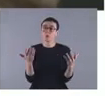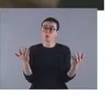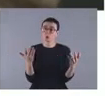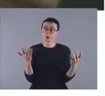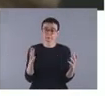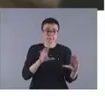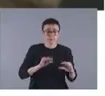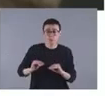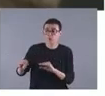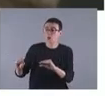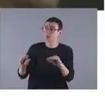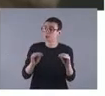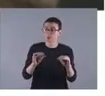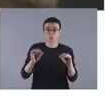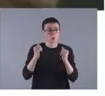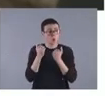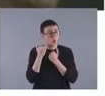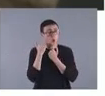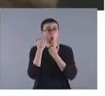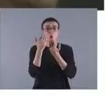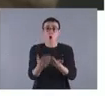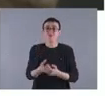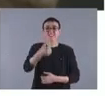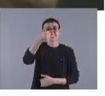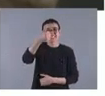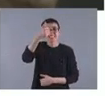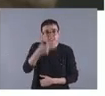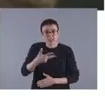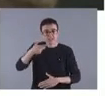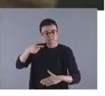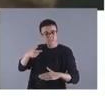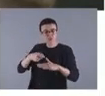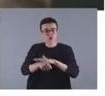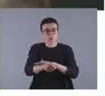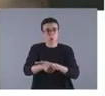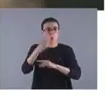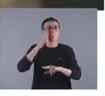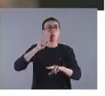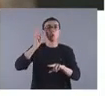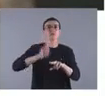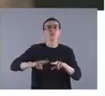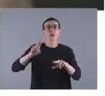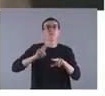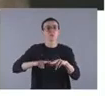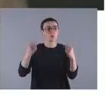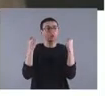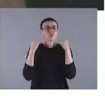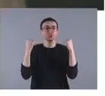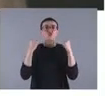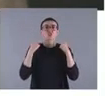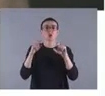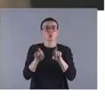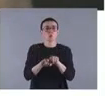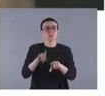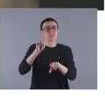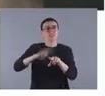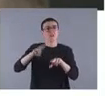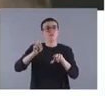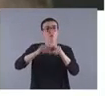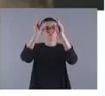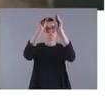métropolitains une offre de tiers-financement de leurs travaux de rénovation thermique et énergétique. Cette offre de